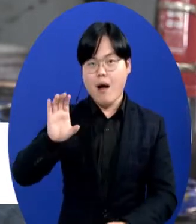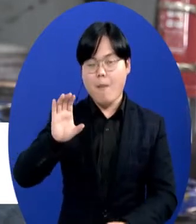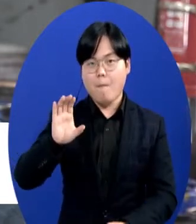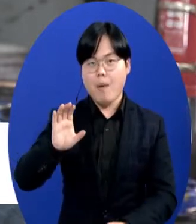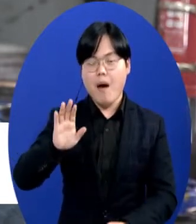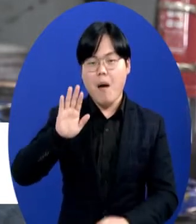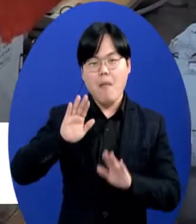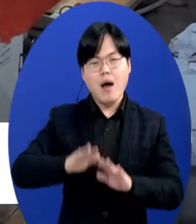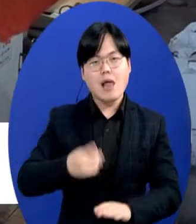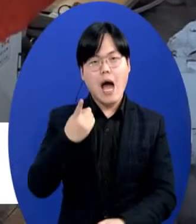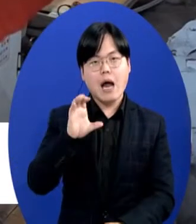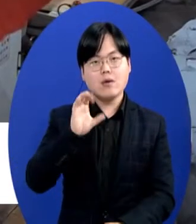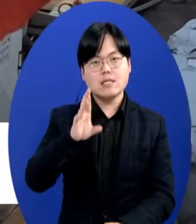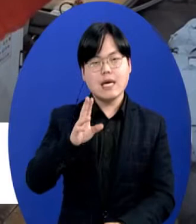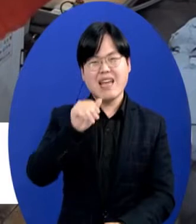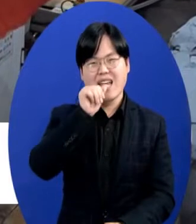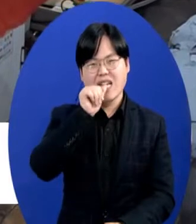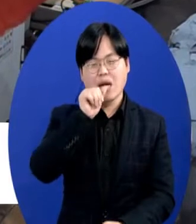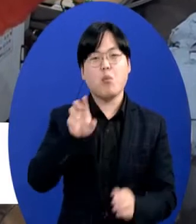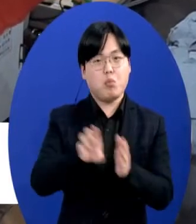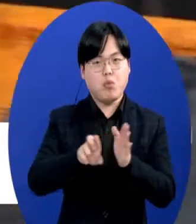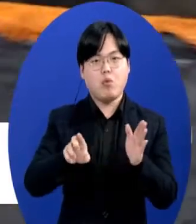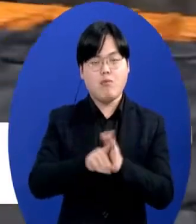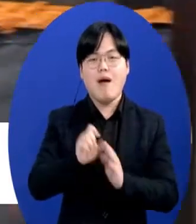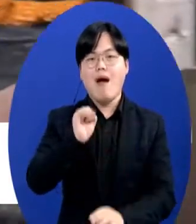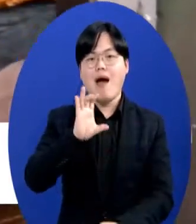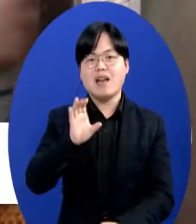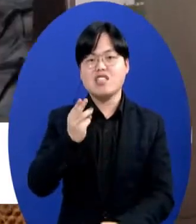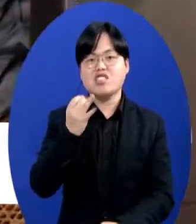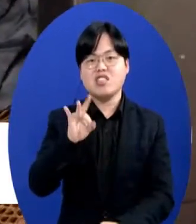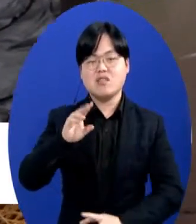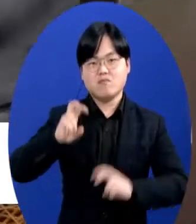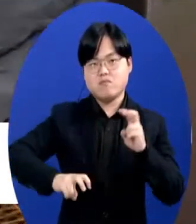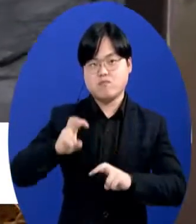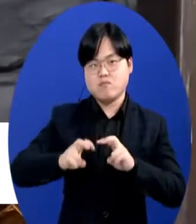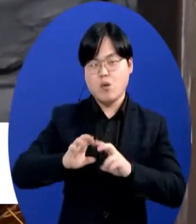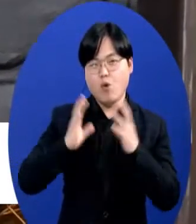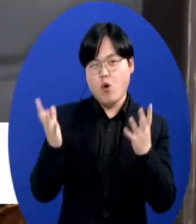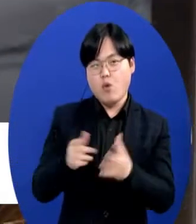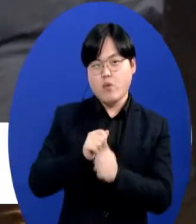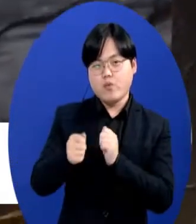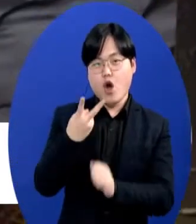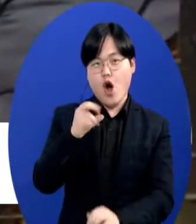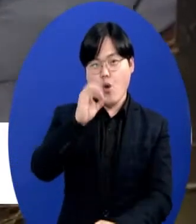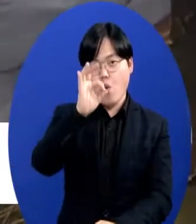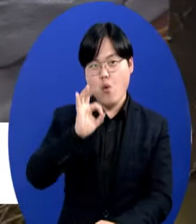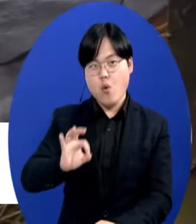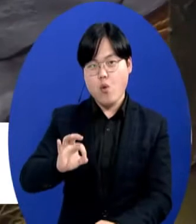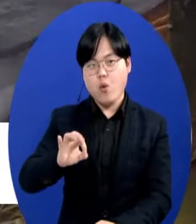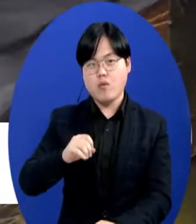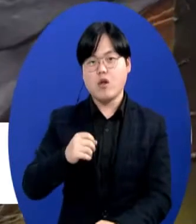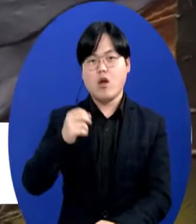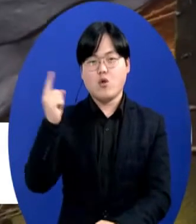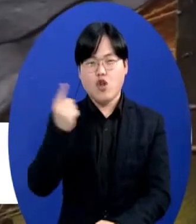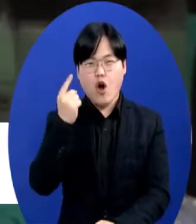багадаа нэг 10 хэдэн сая төгрөг сар хэмнэгдчихэж байна. Аль ширний боловсруулалт үйлдвэрийн нийт зардлын 20 хүртэл хувь нь одоо